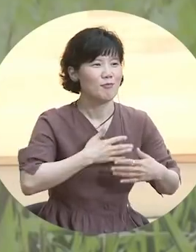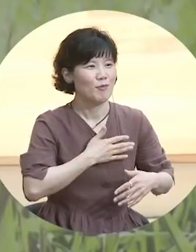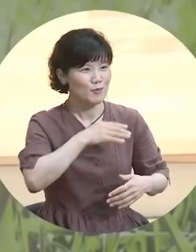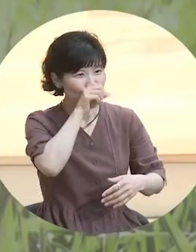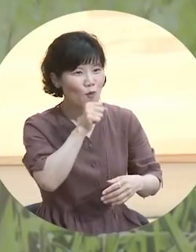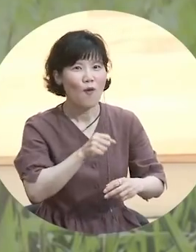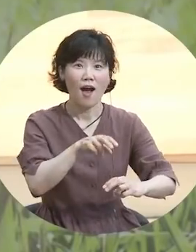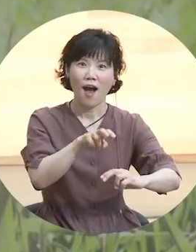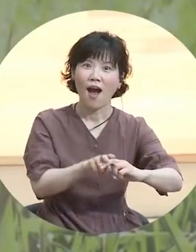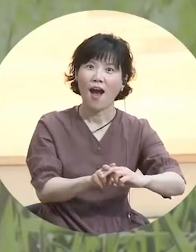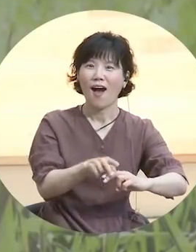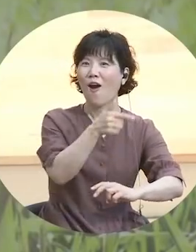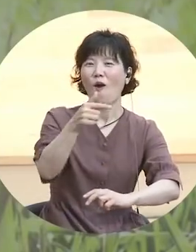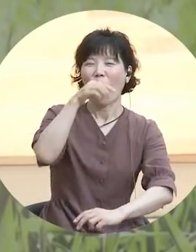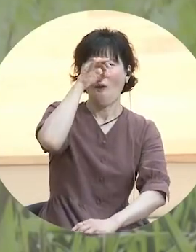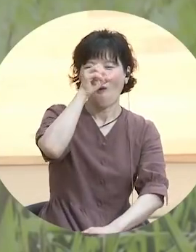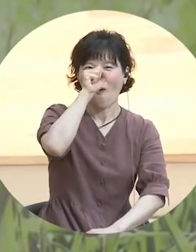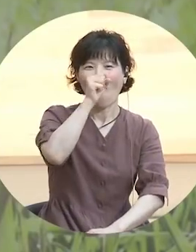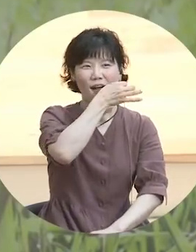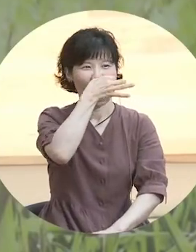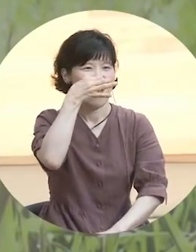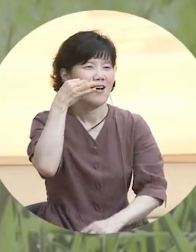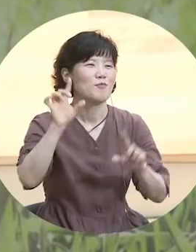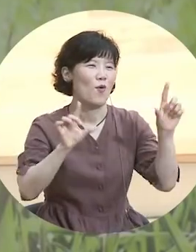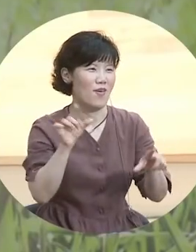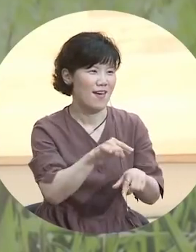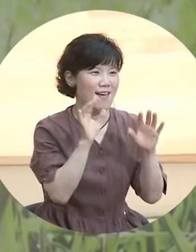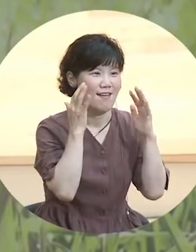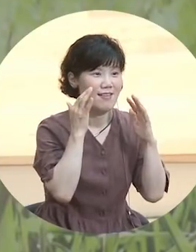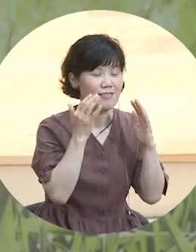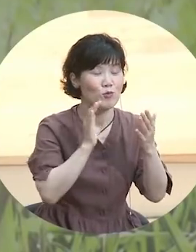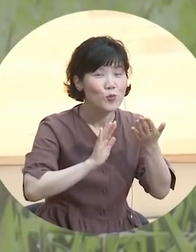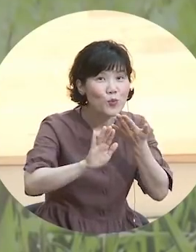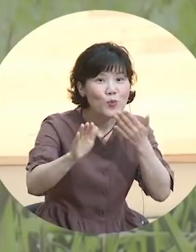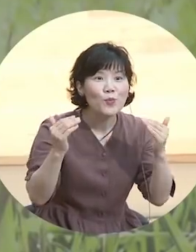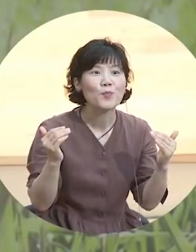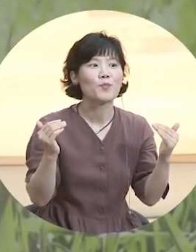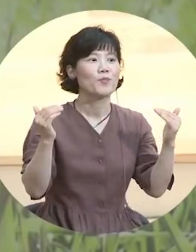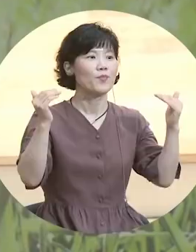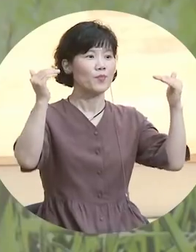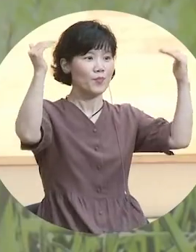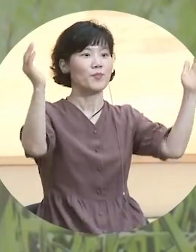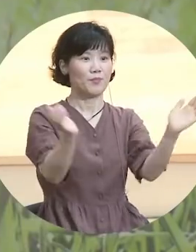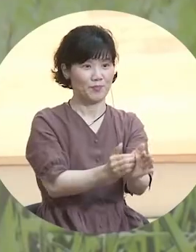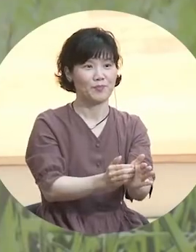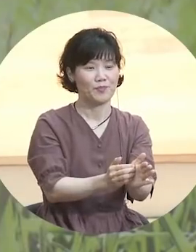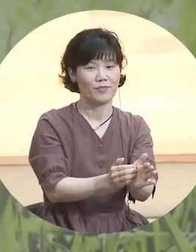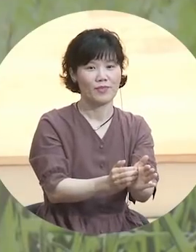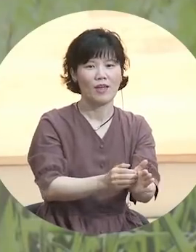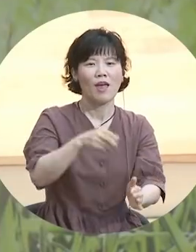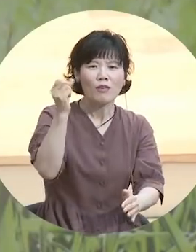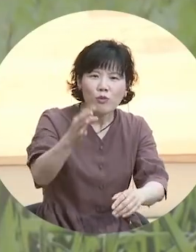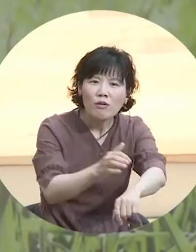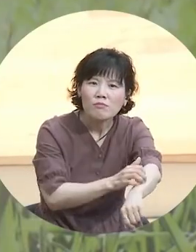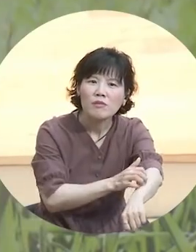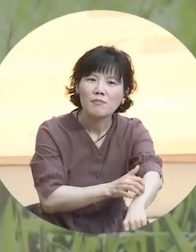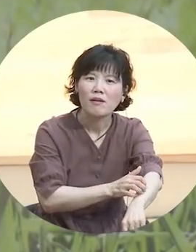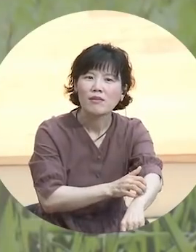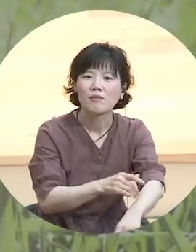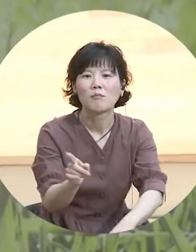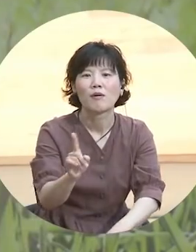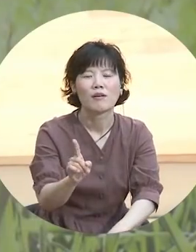앉아서 우리 볼일 본다 그러면 너무 좋아하는 거예요. 근데 아이들이 컸어요. 자랐어요. 또 불편해졌어.